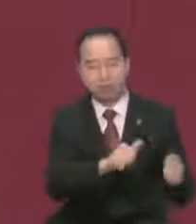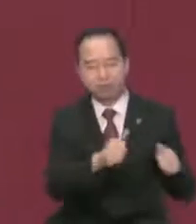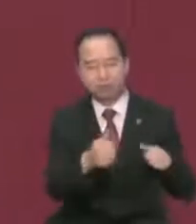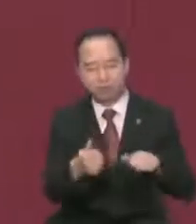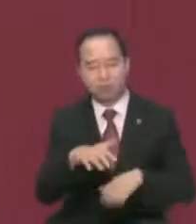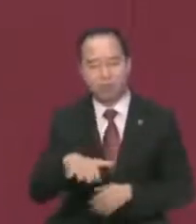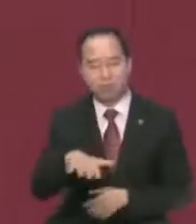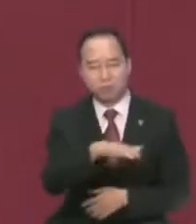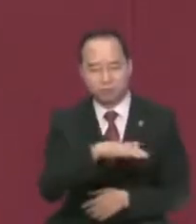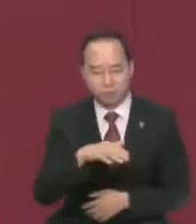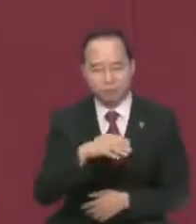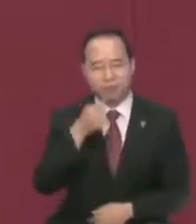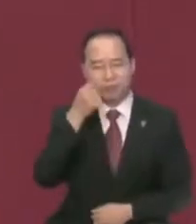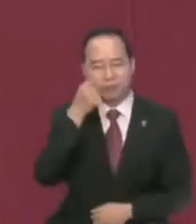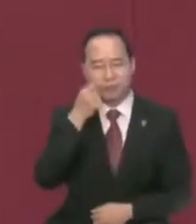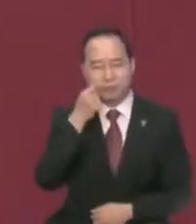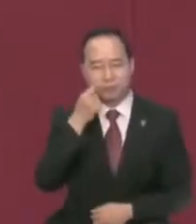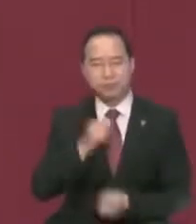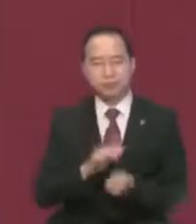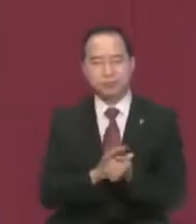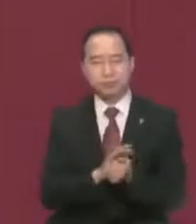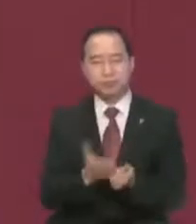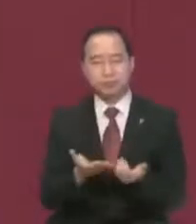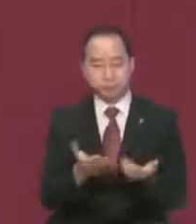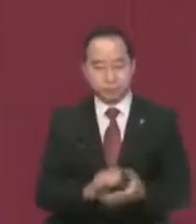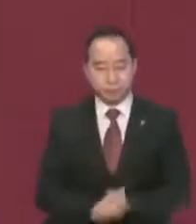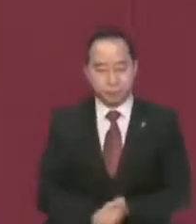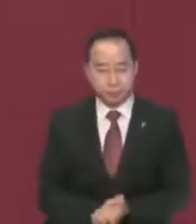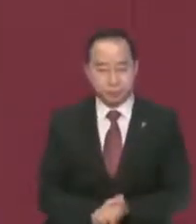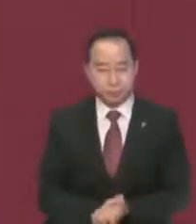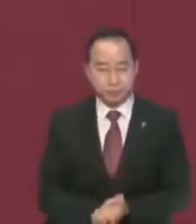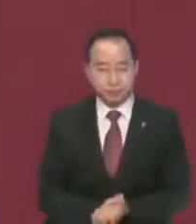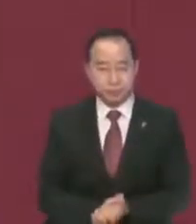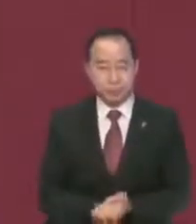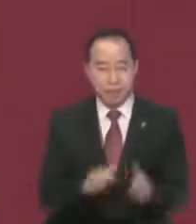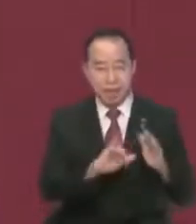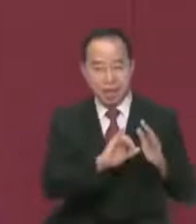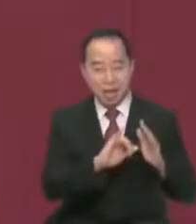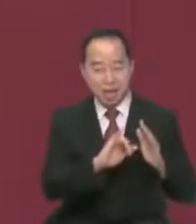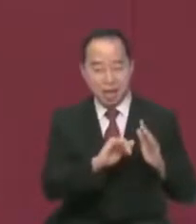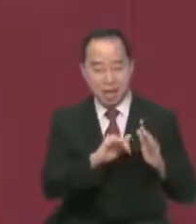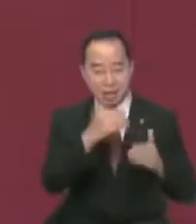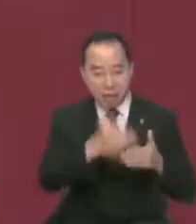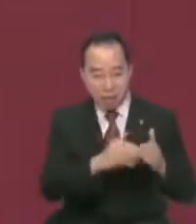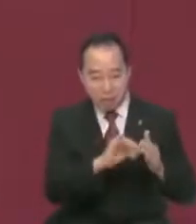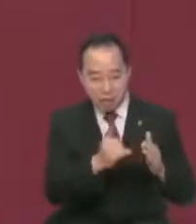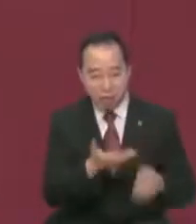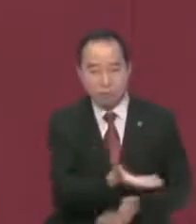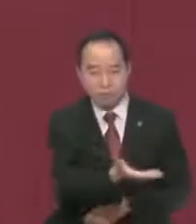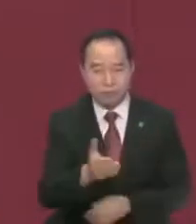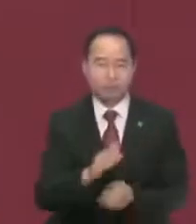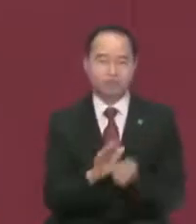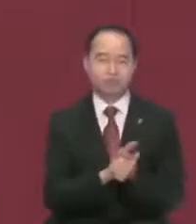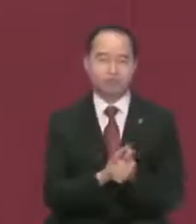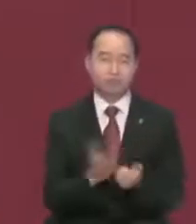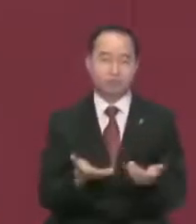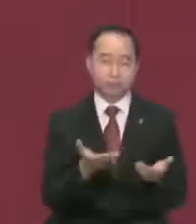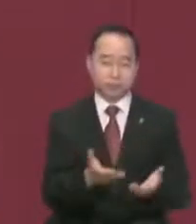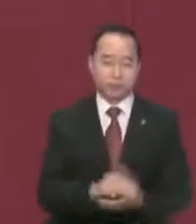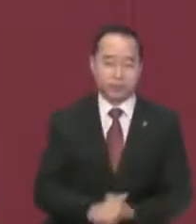사랑하는 가족을 잃으신 유가족들께 위로의 마음을 전합니다. 치료 중